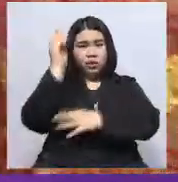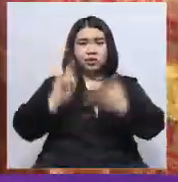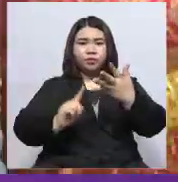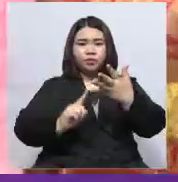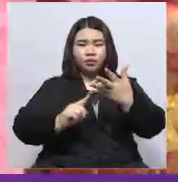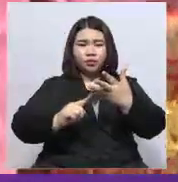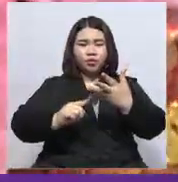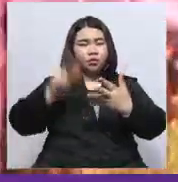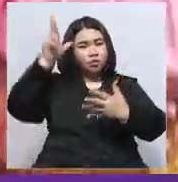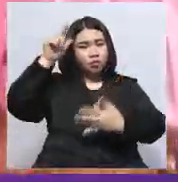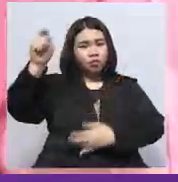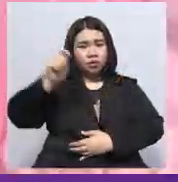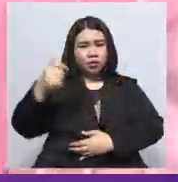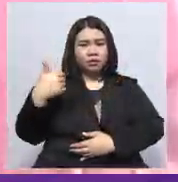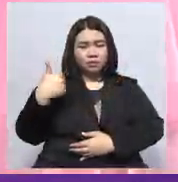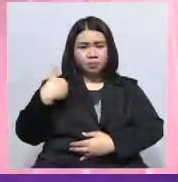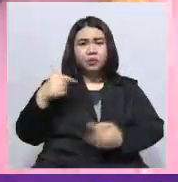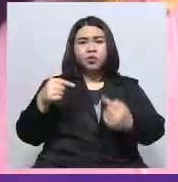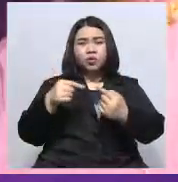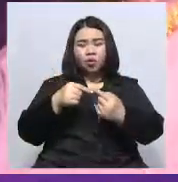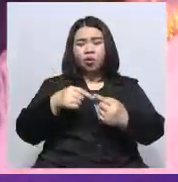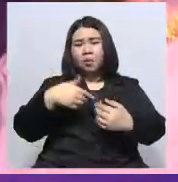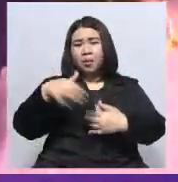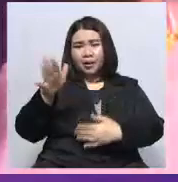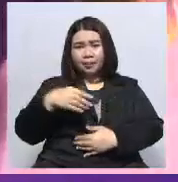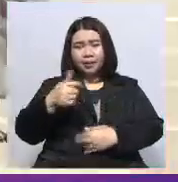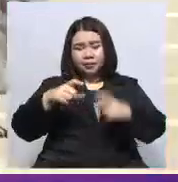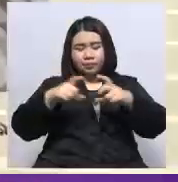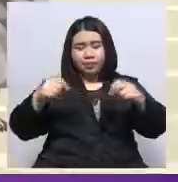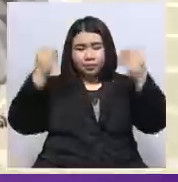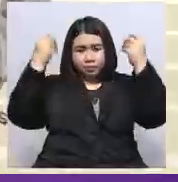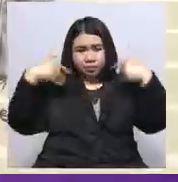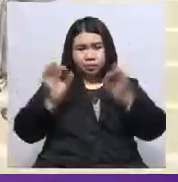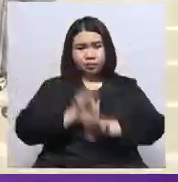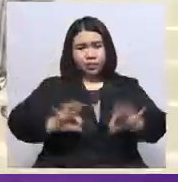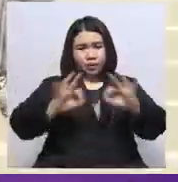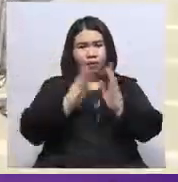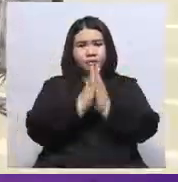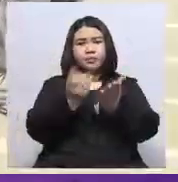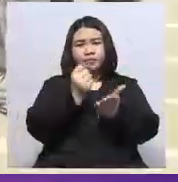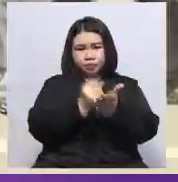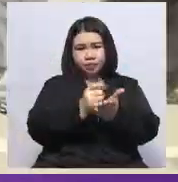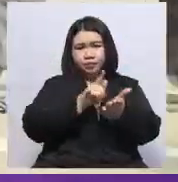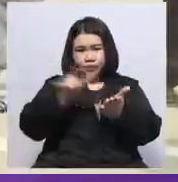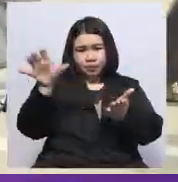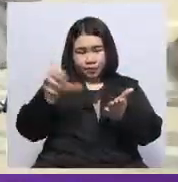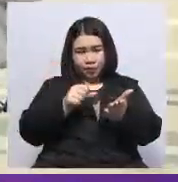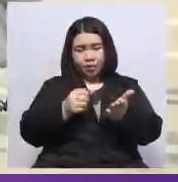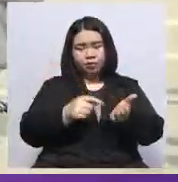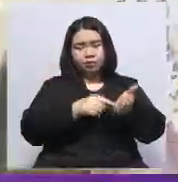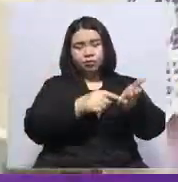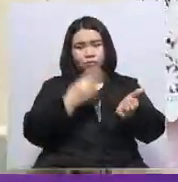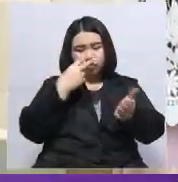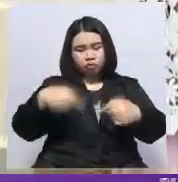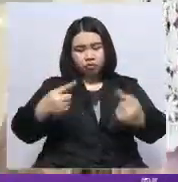ภูมิและวงเวียนใหญ่ทั้งขาไปและขากลับและอย่าลืมพกบัตรประจำตัวประชาชนหรือพาสปอร์ตมาแสดงต่อเจ้าหน้าที่ที่บริเวณ